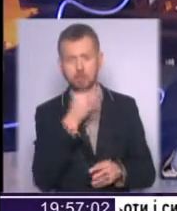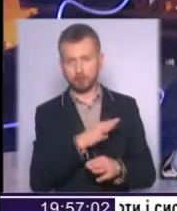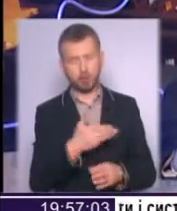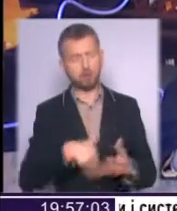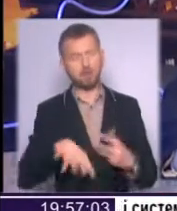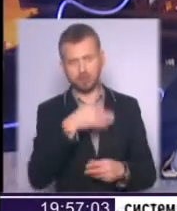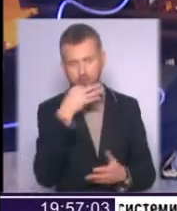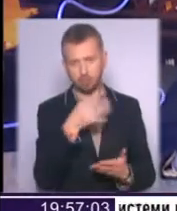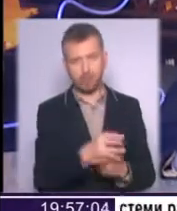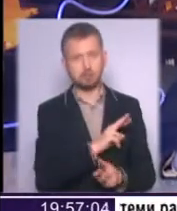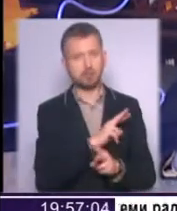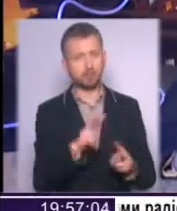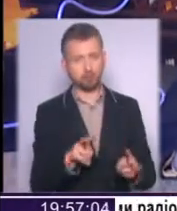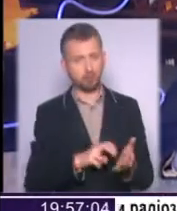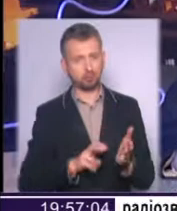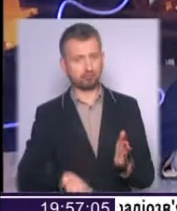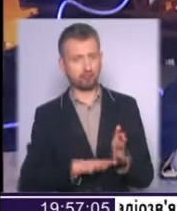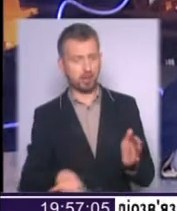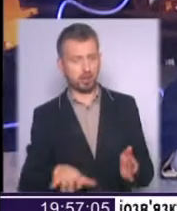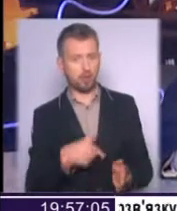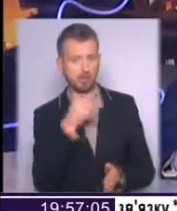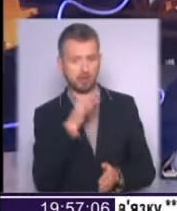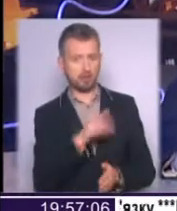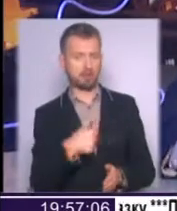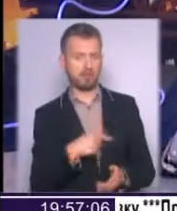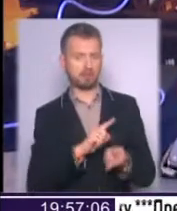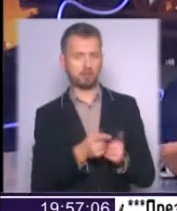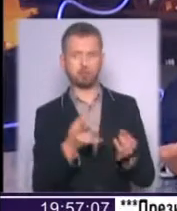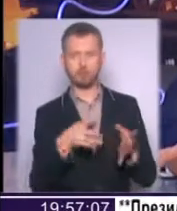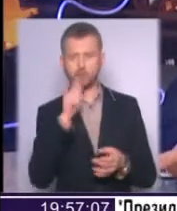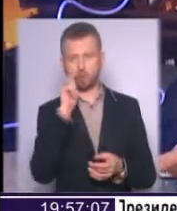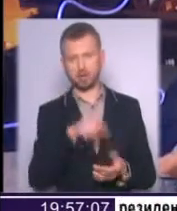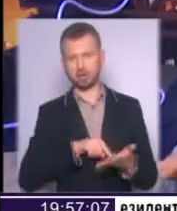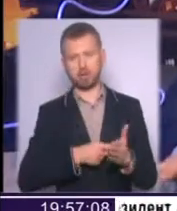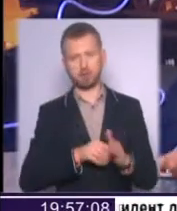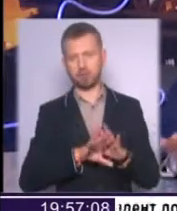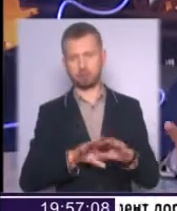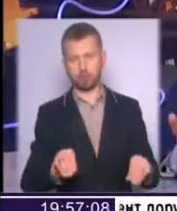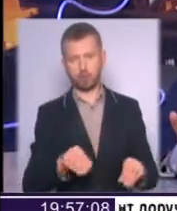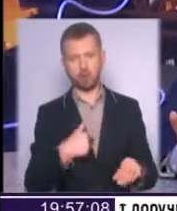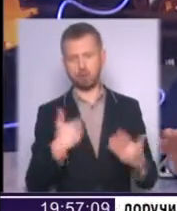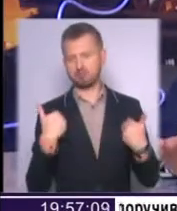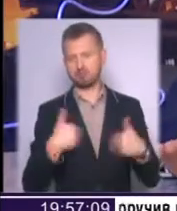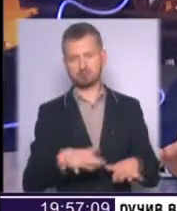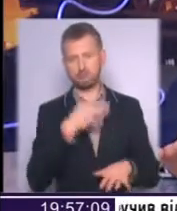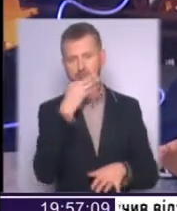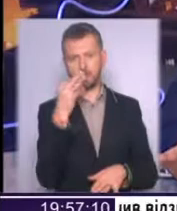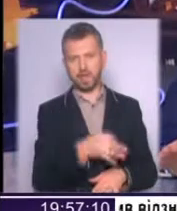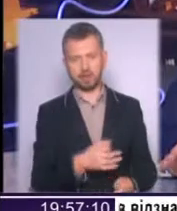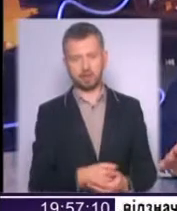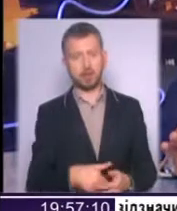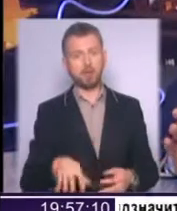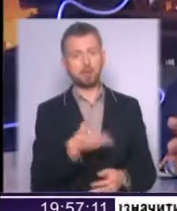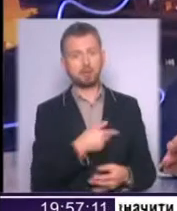відповідаємо. Ніхто не склав мандат і не сказав, я стаю простим українцем, крапка, все. Знімаю себе повну відповідальність. Всі